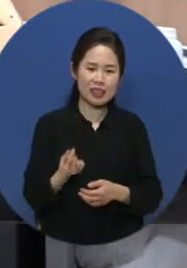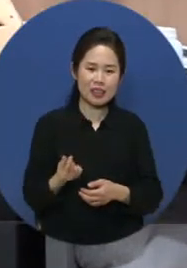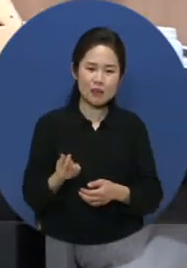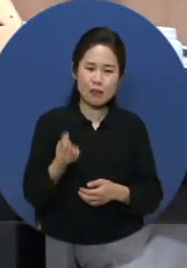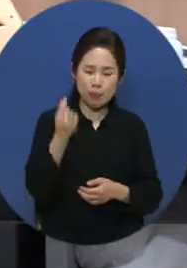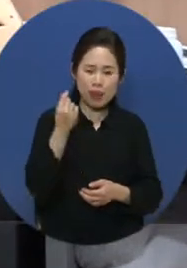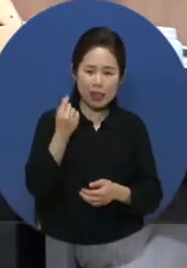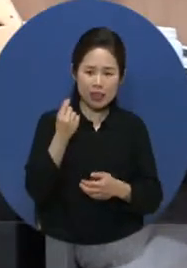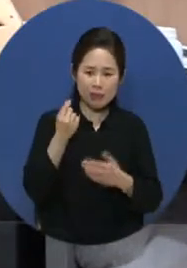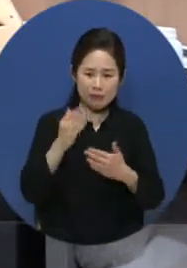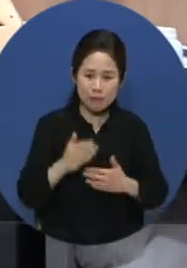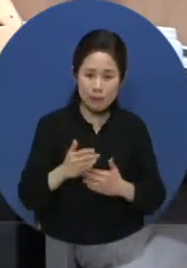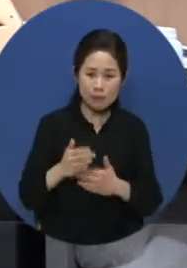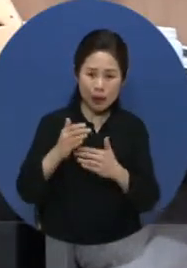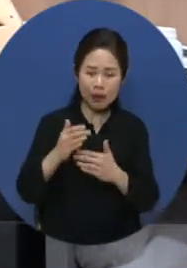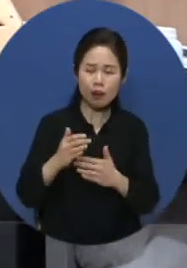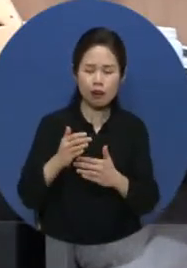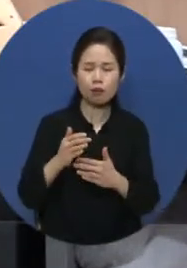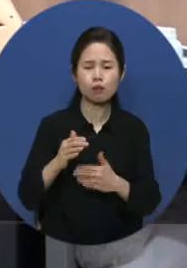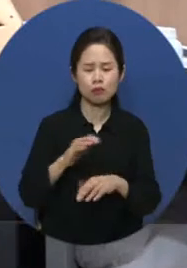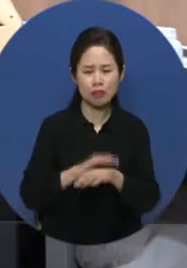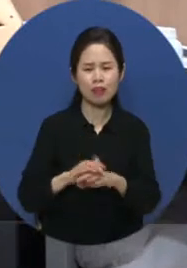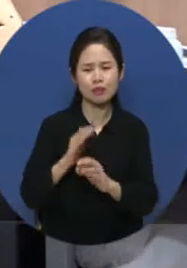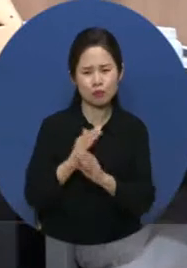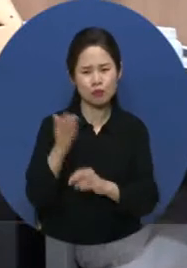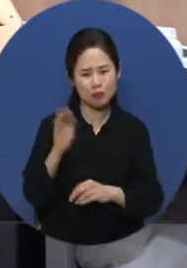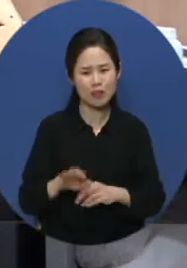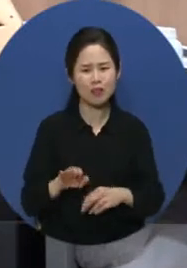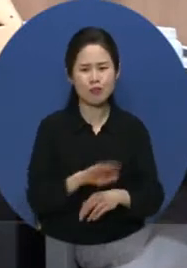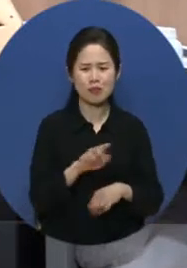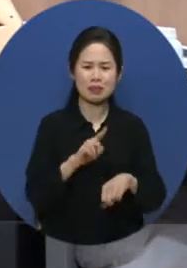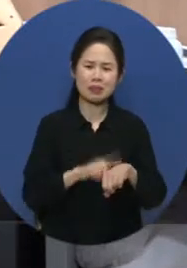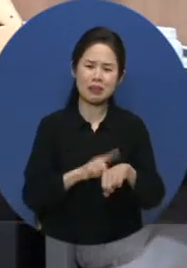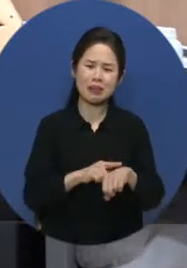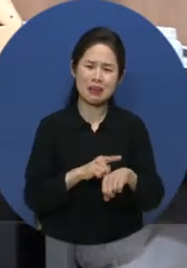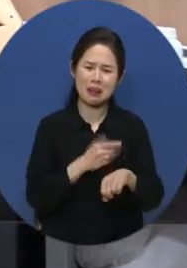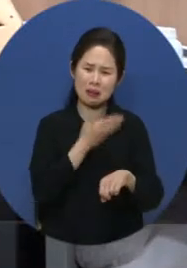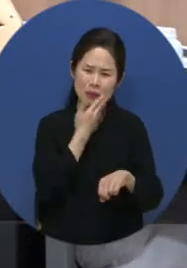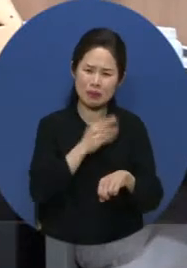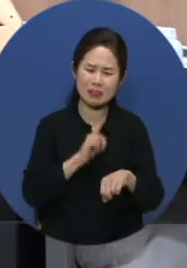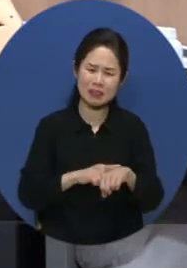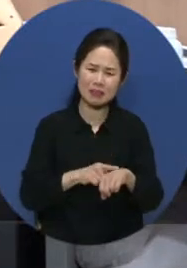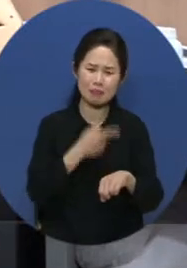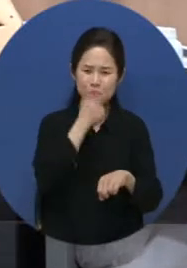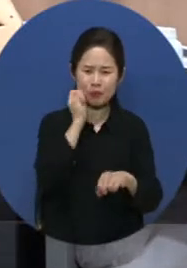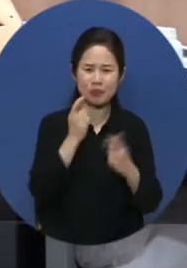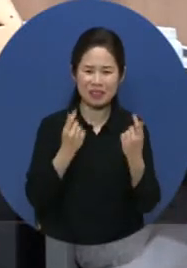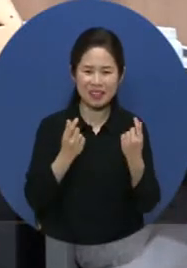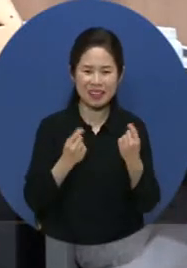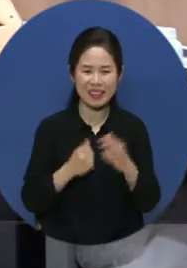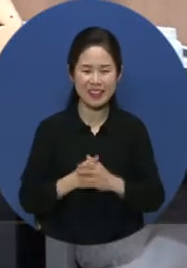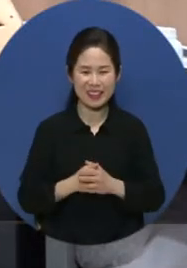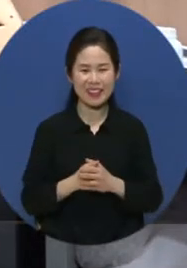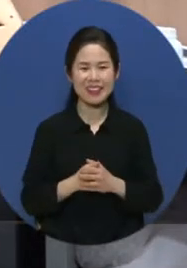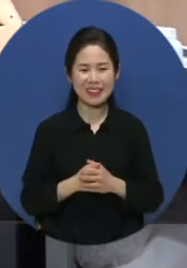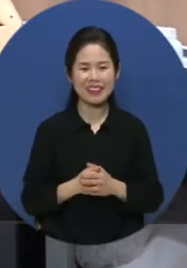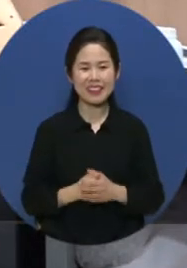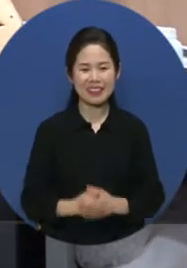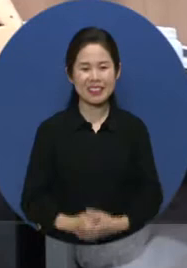없겠지만, 그래도 저희는 시간이 많이 부족합니다. 시간 아껴서 잘 쓰고 있긴 합니다만. 그래서 뭐 그런 것들이 좀 힘들다고